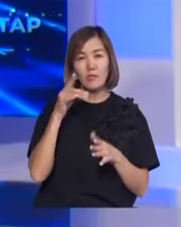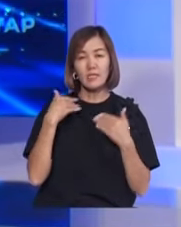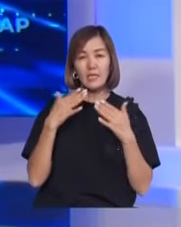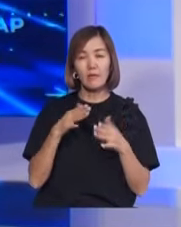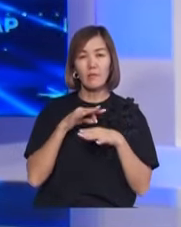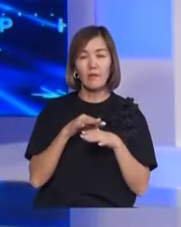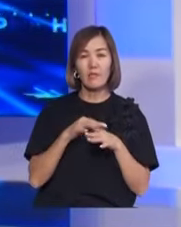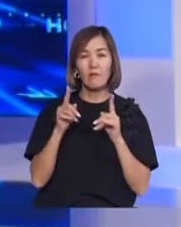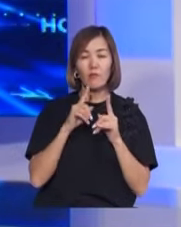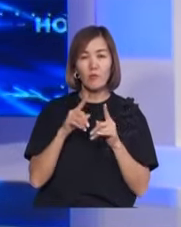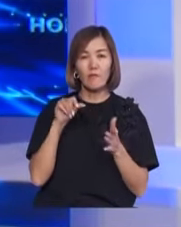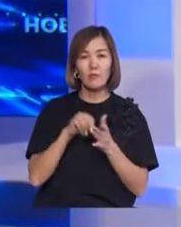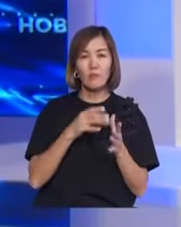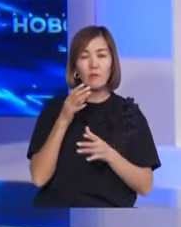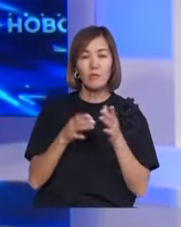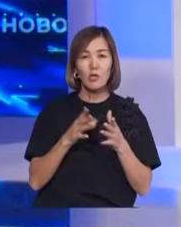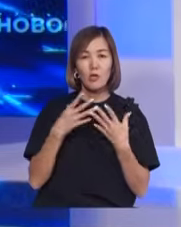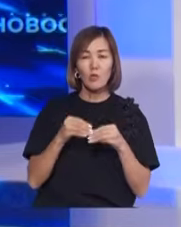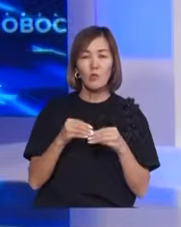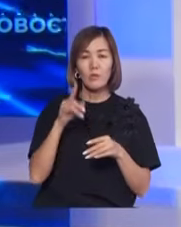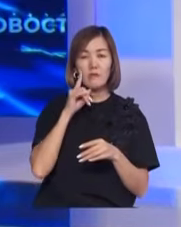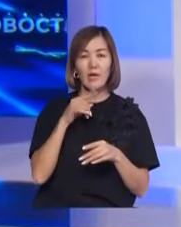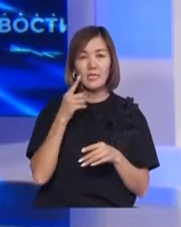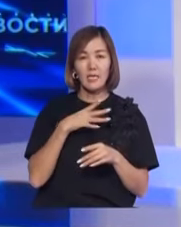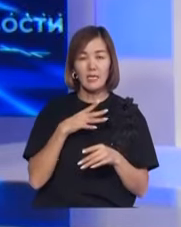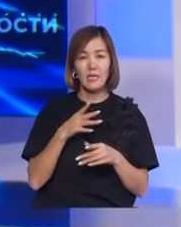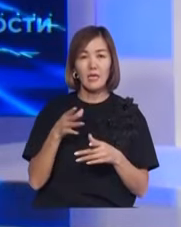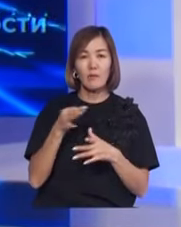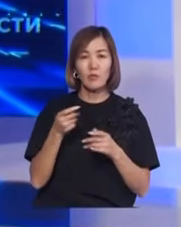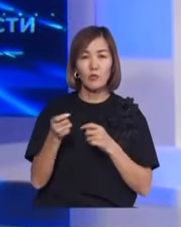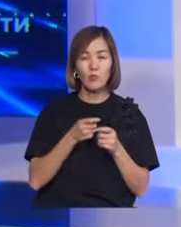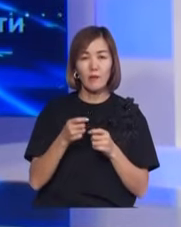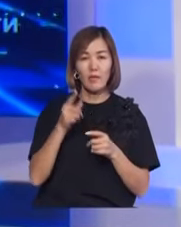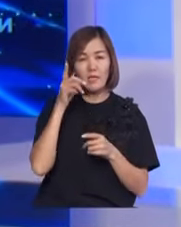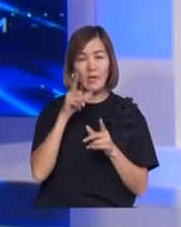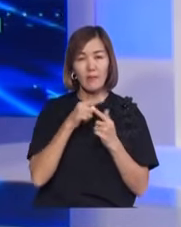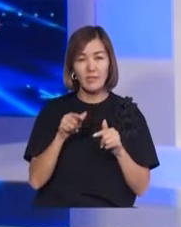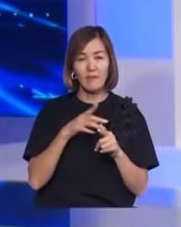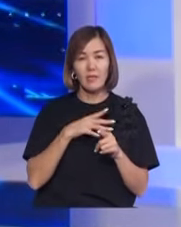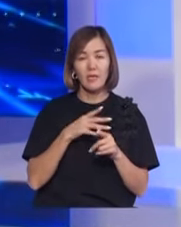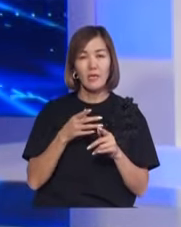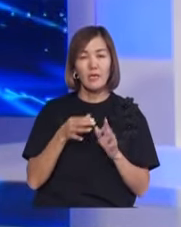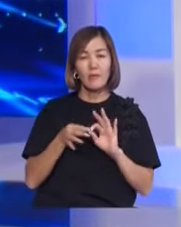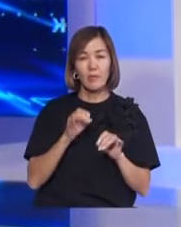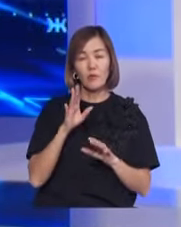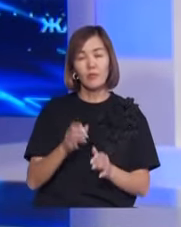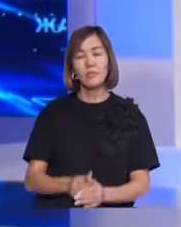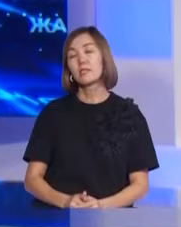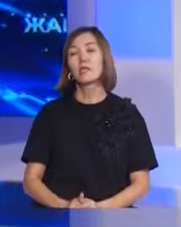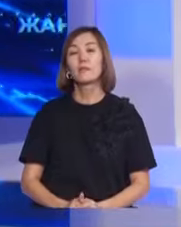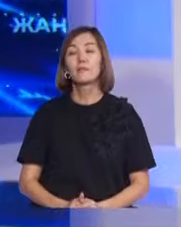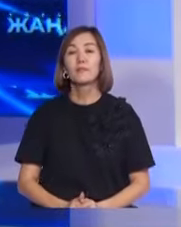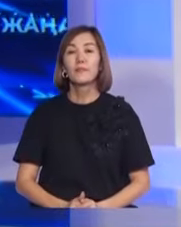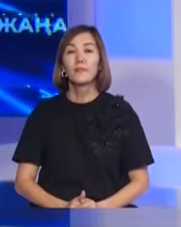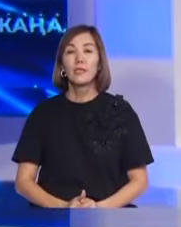Напомним, инициаторами проведения форума выступили Международное общество «Казах тілі» и областное управление образования. Подробности в нашем